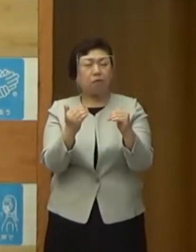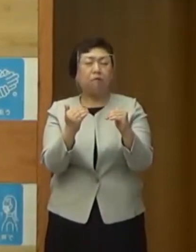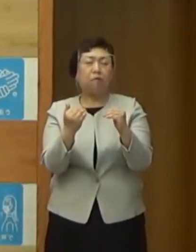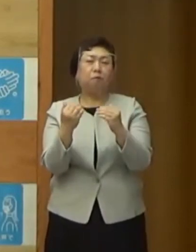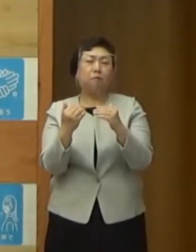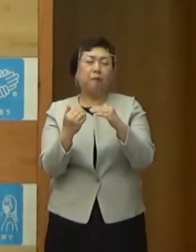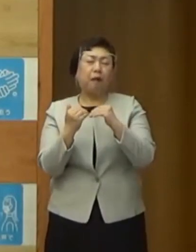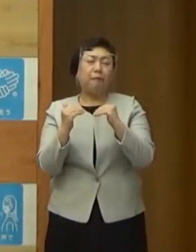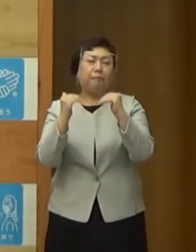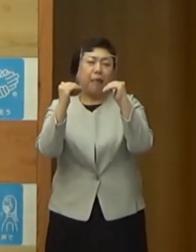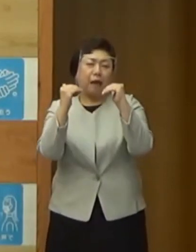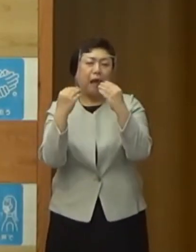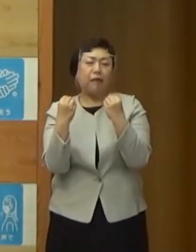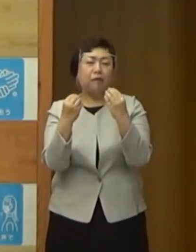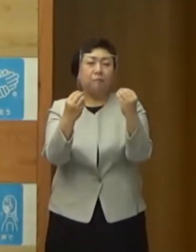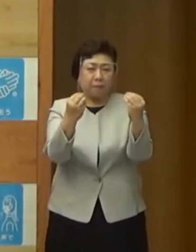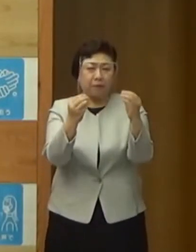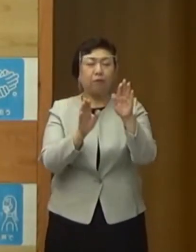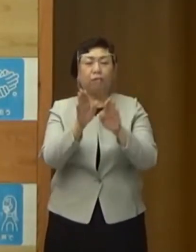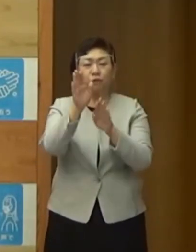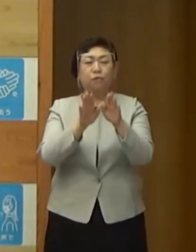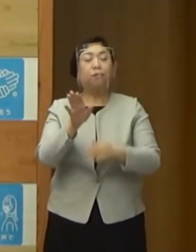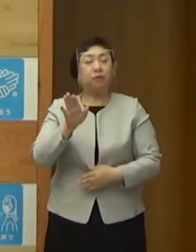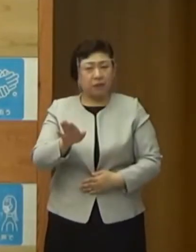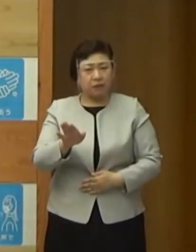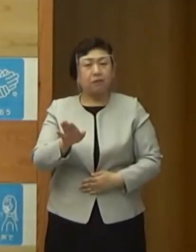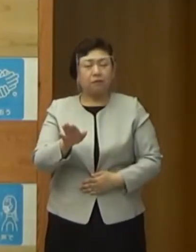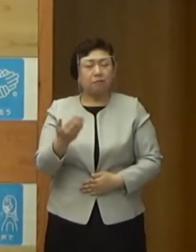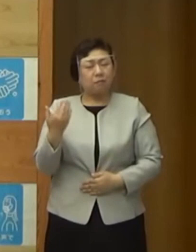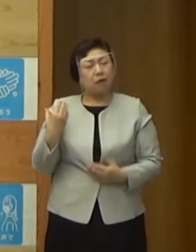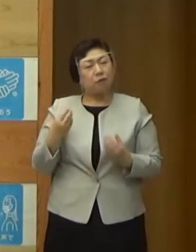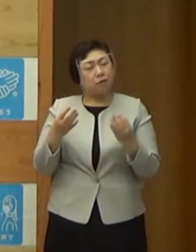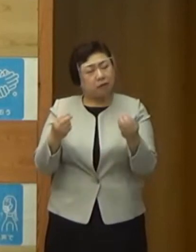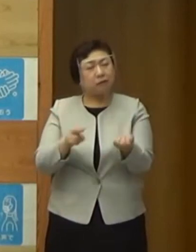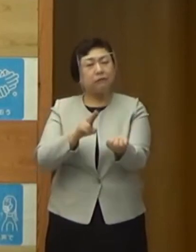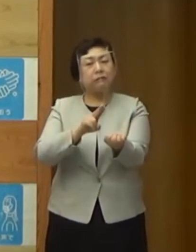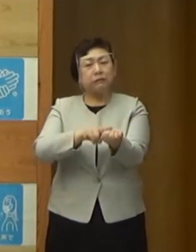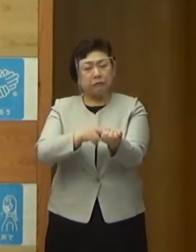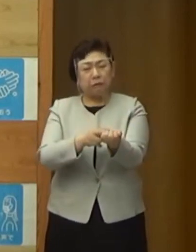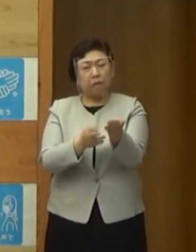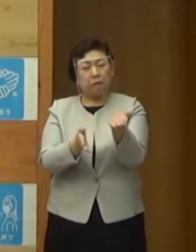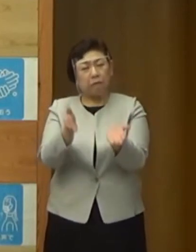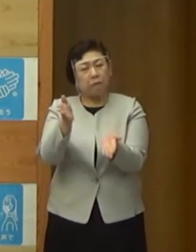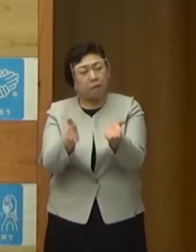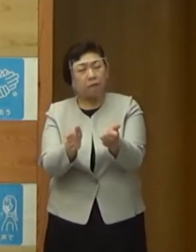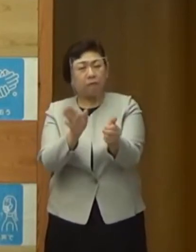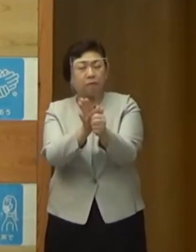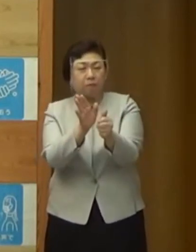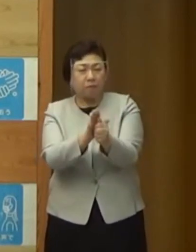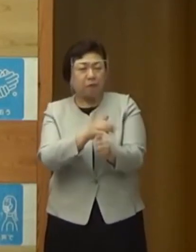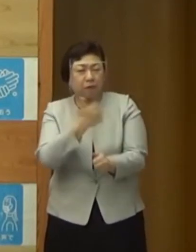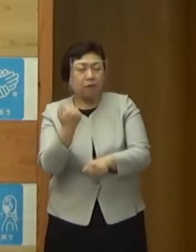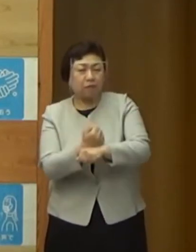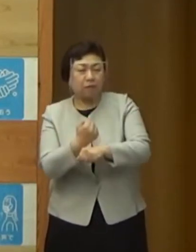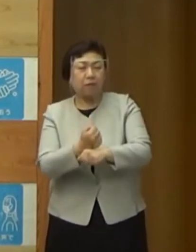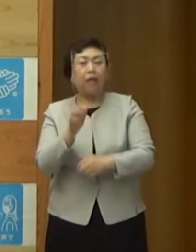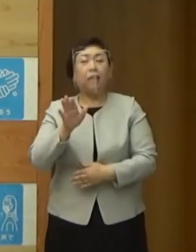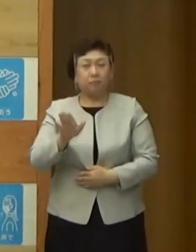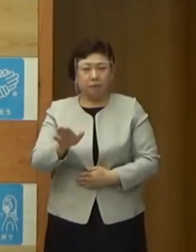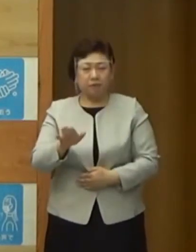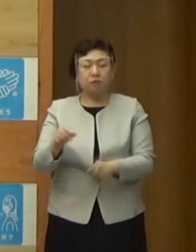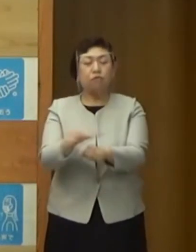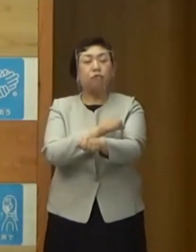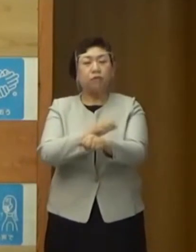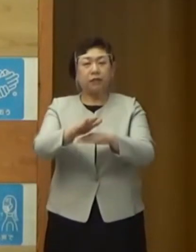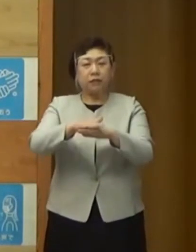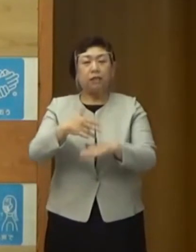準という状況でございます。依然として医療への負荷が続いている状況にあります。特